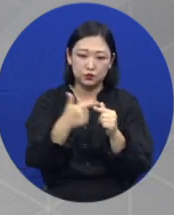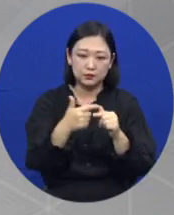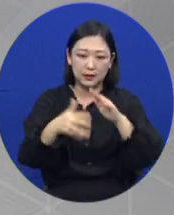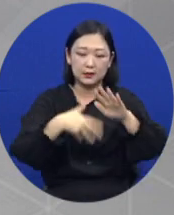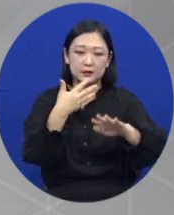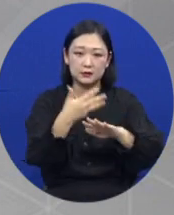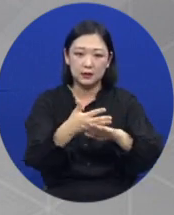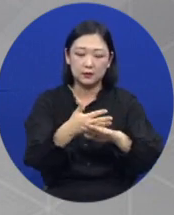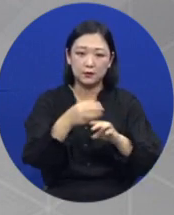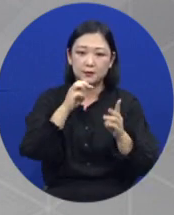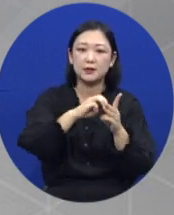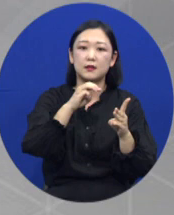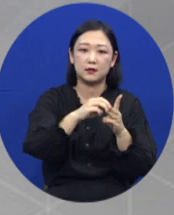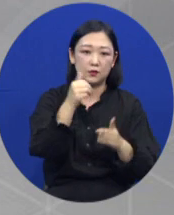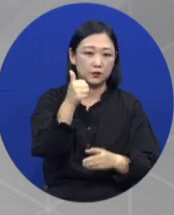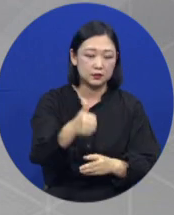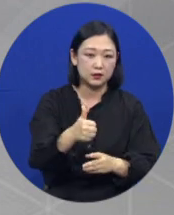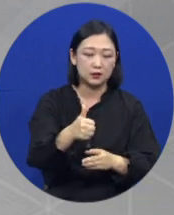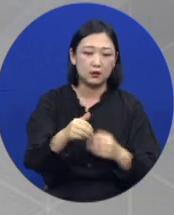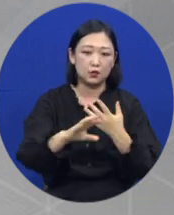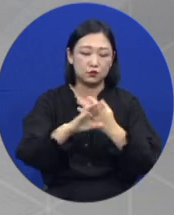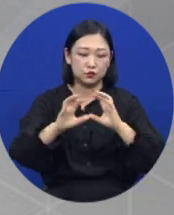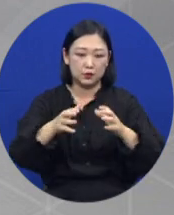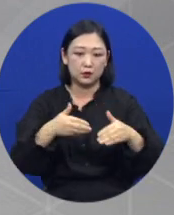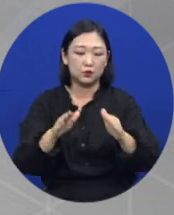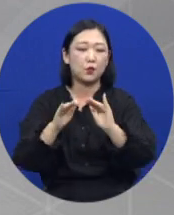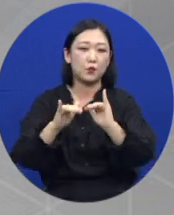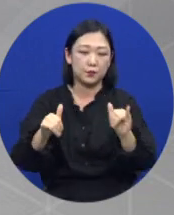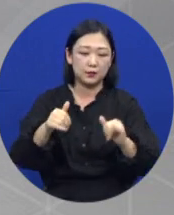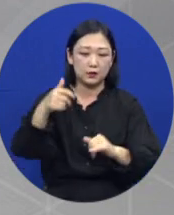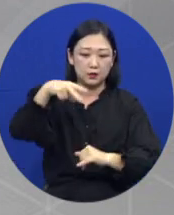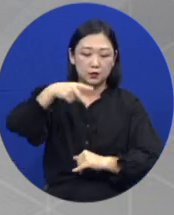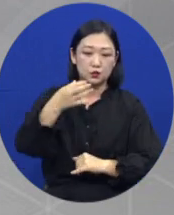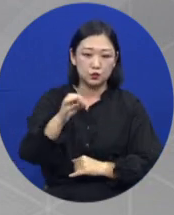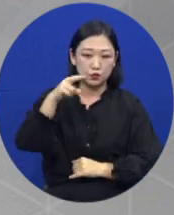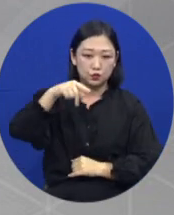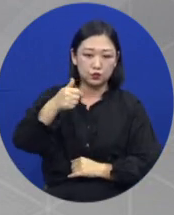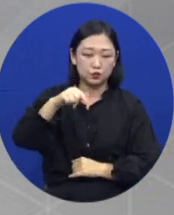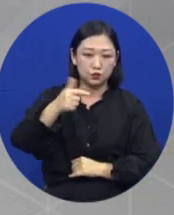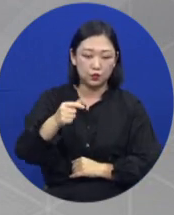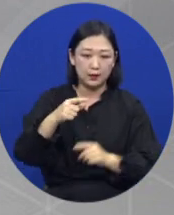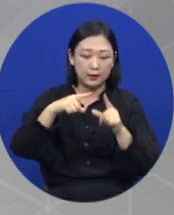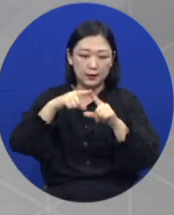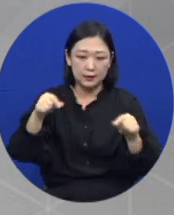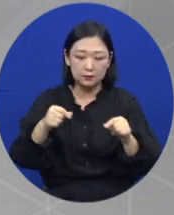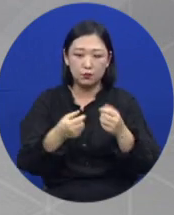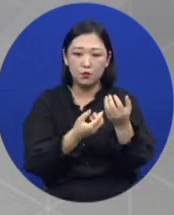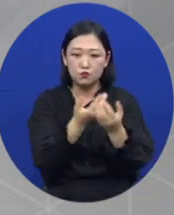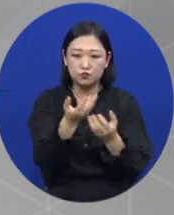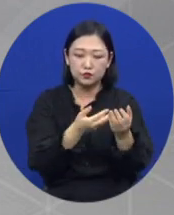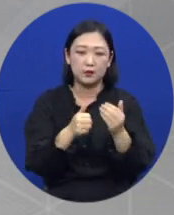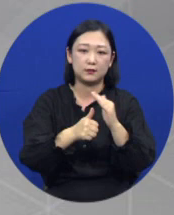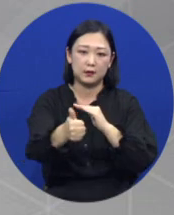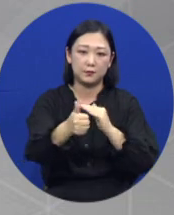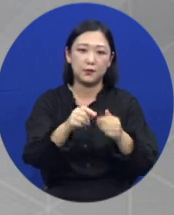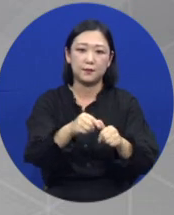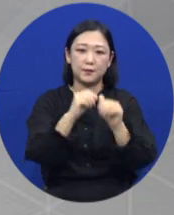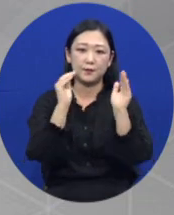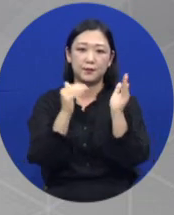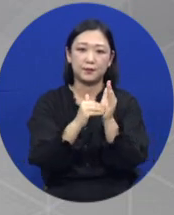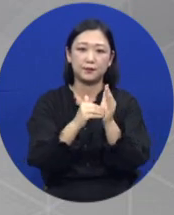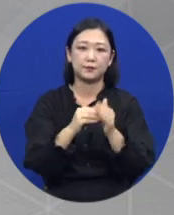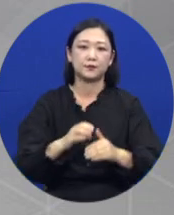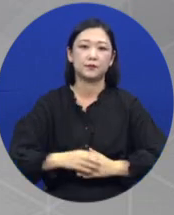지원센터 이사장 국외의 제외 도민 부분에는 송 윤관 일본 삼협 무욕 대표가 선정됐습니다